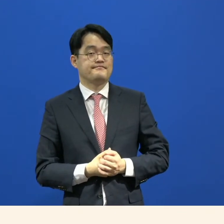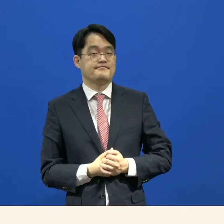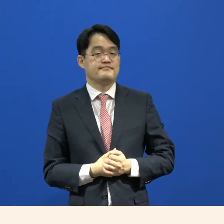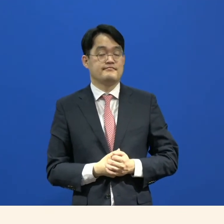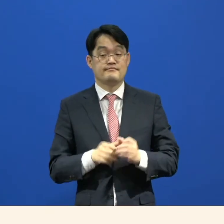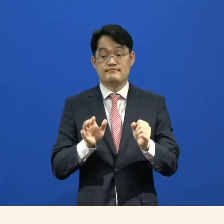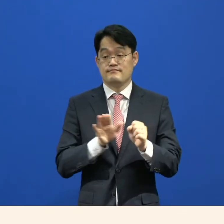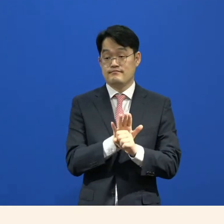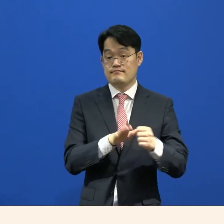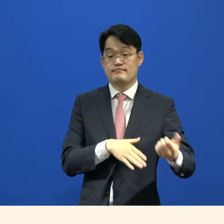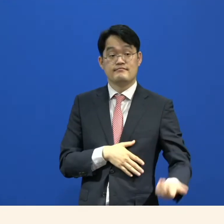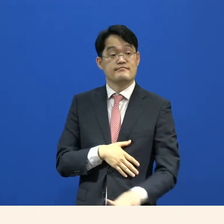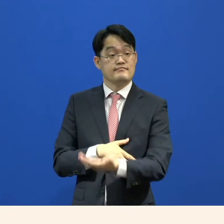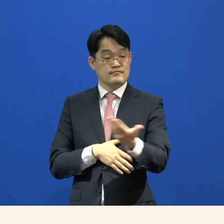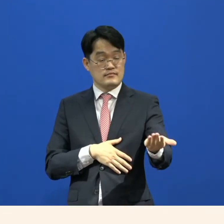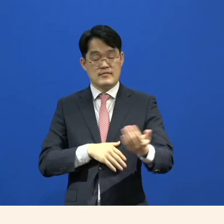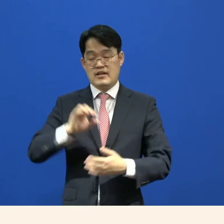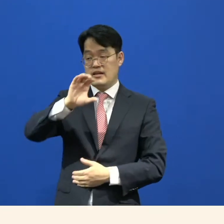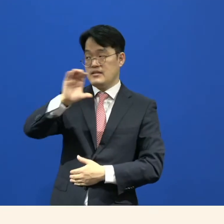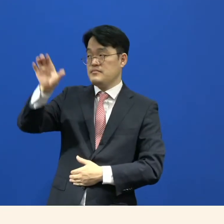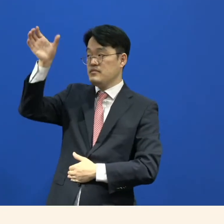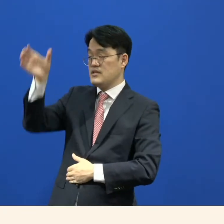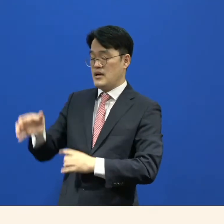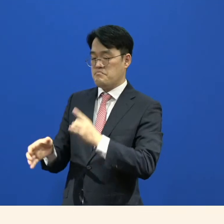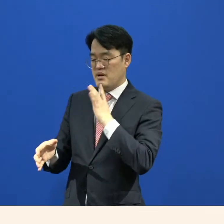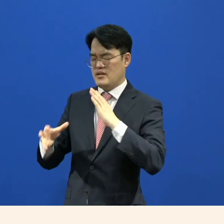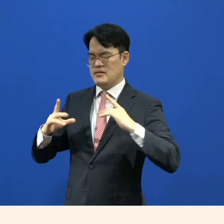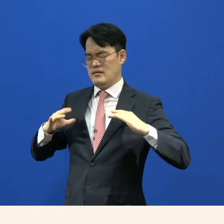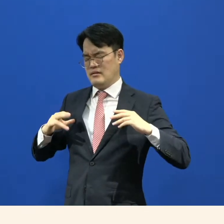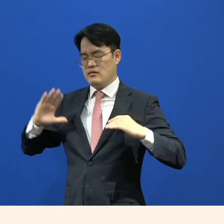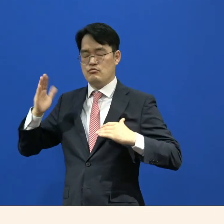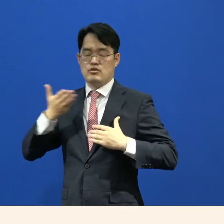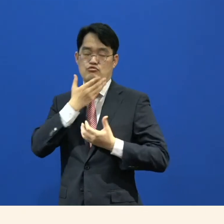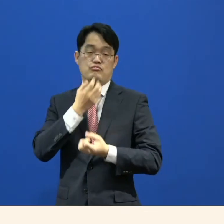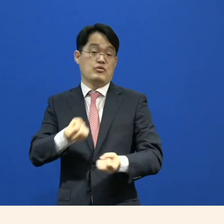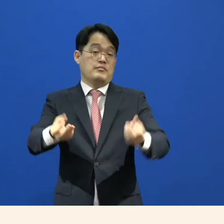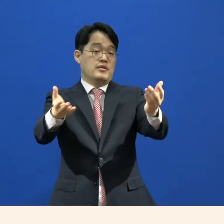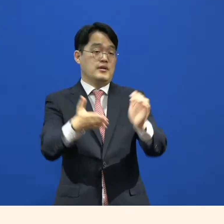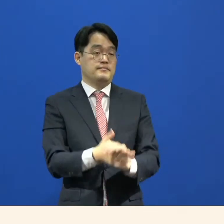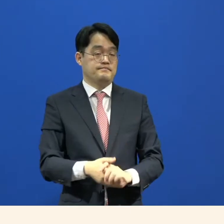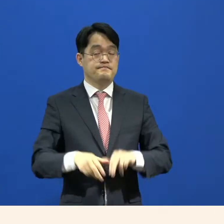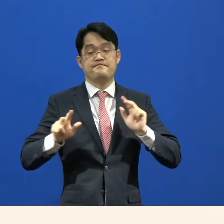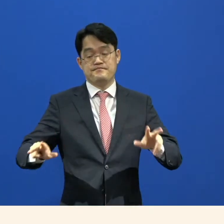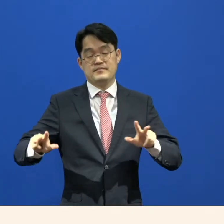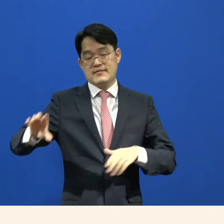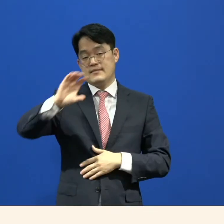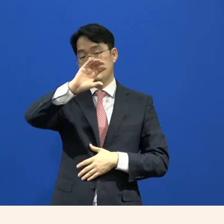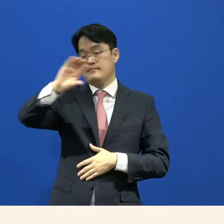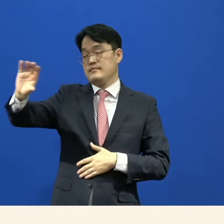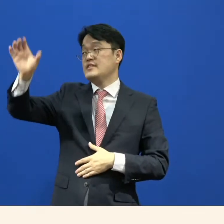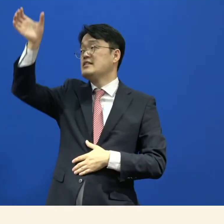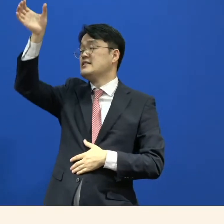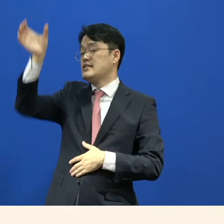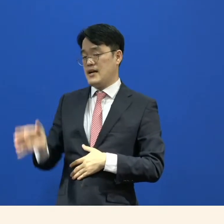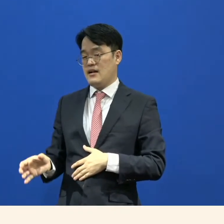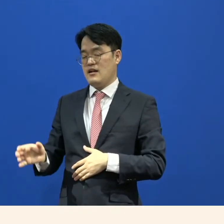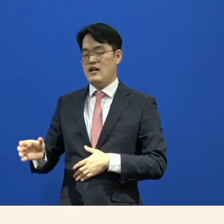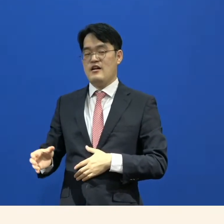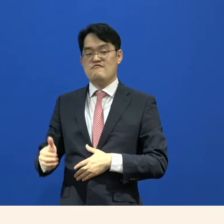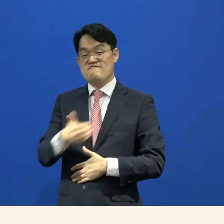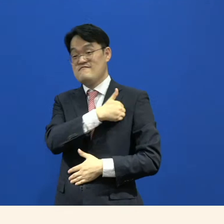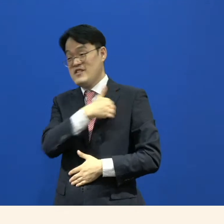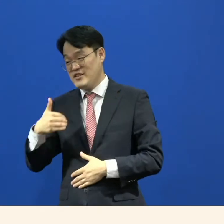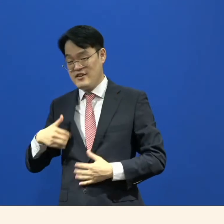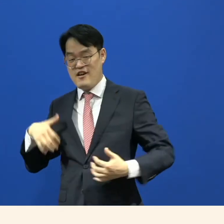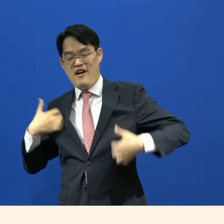사랑하는 성도 여러분, 십자가만을 자랑할 수 있게 되기를 축원합니다. 이제 십자가를 자신 있게 자랑하시길